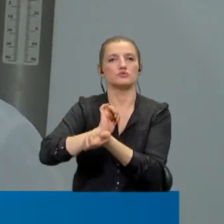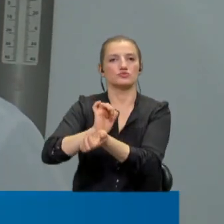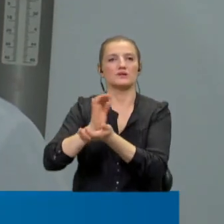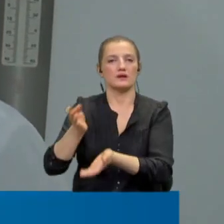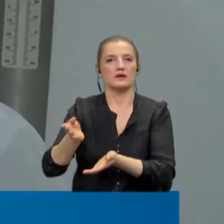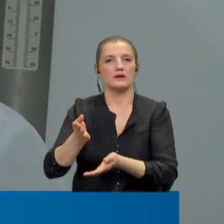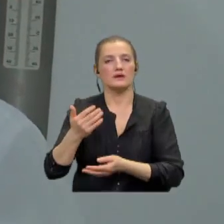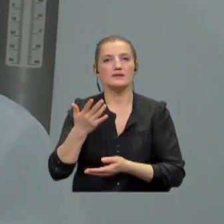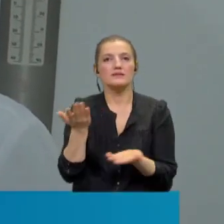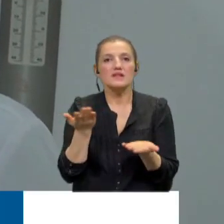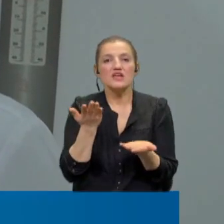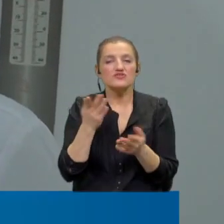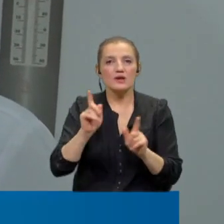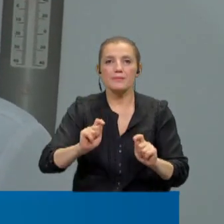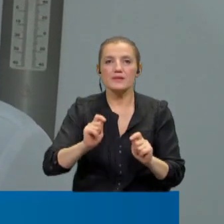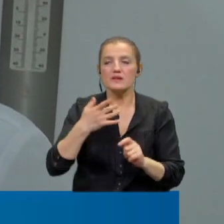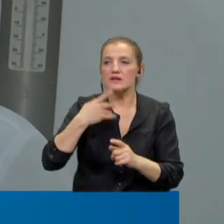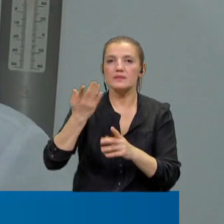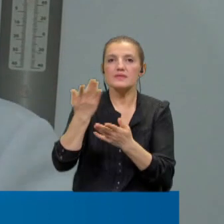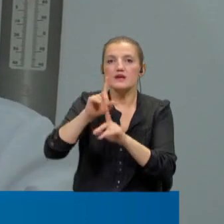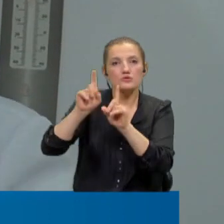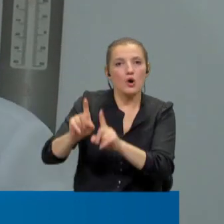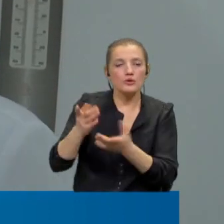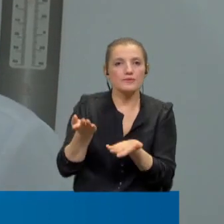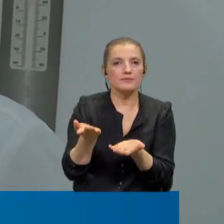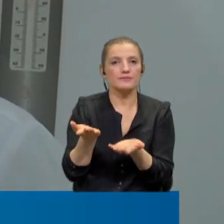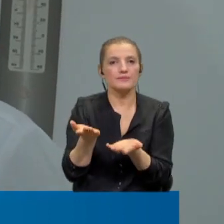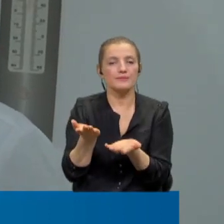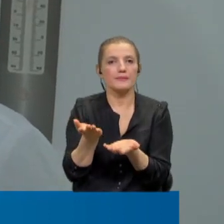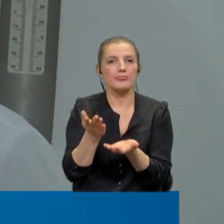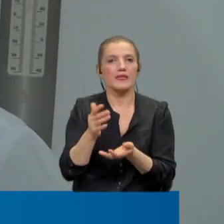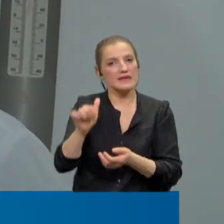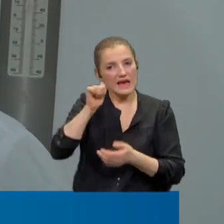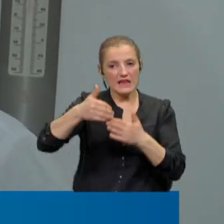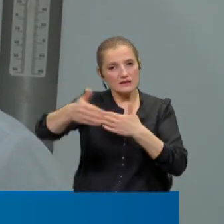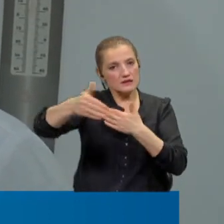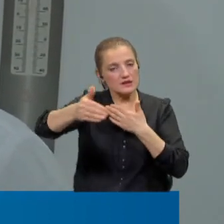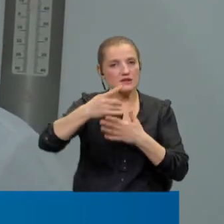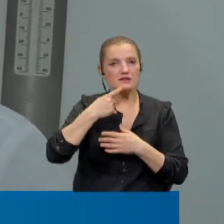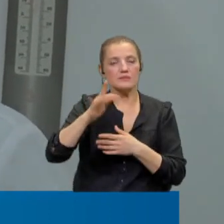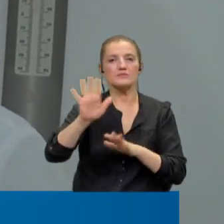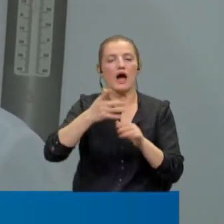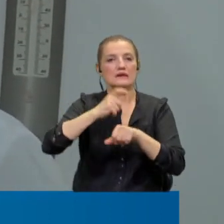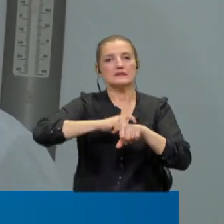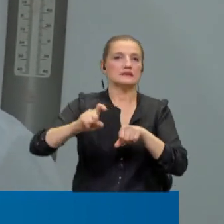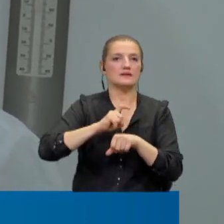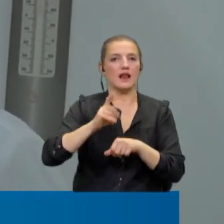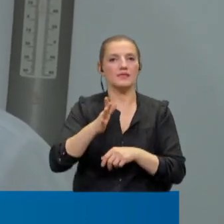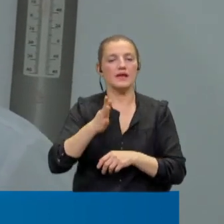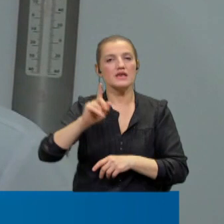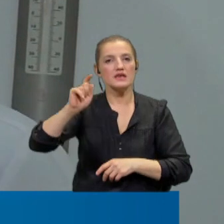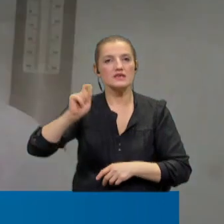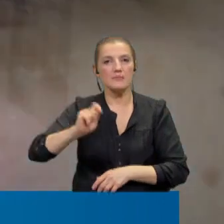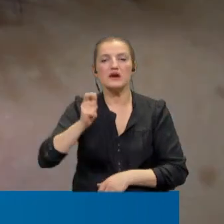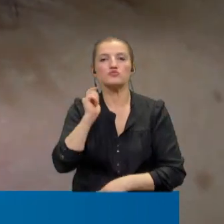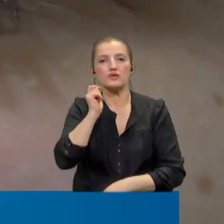bir hani ne için yüzün sordum hani geri gidin dedim o şekilde sonra daha çok hiddetlen İpana